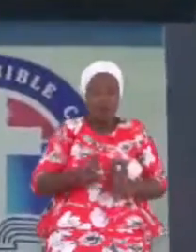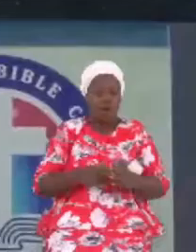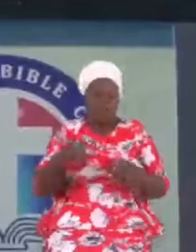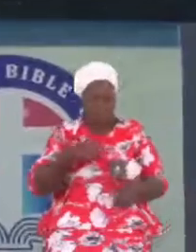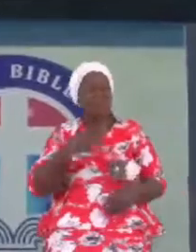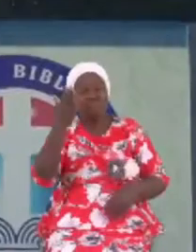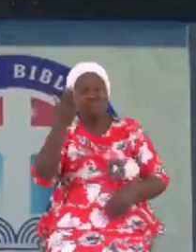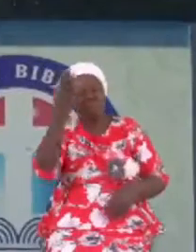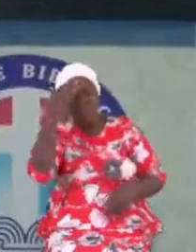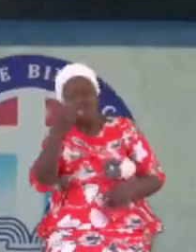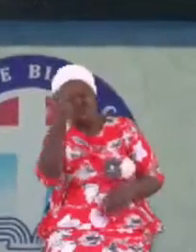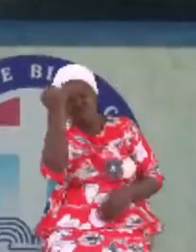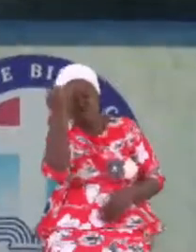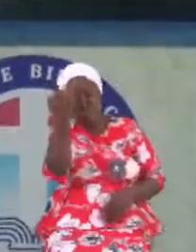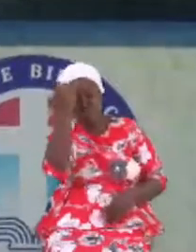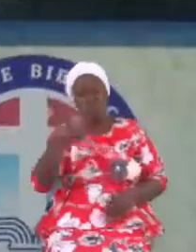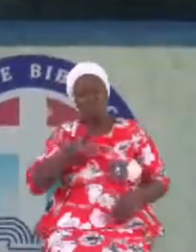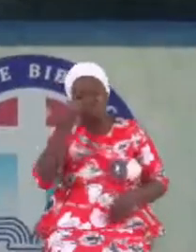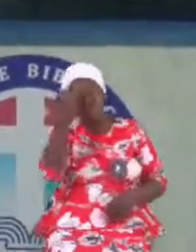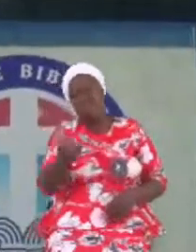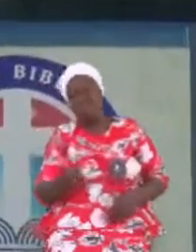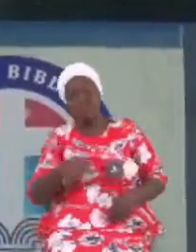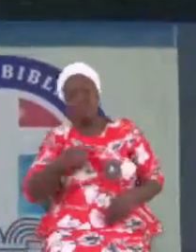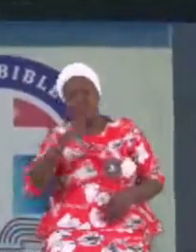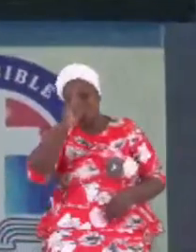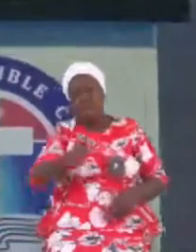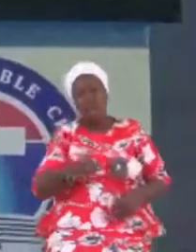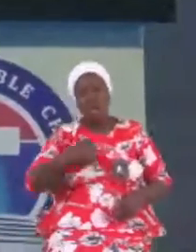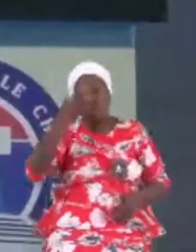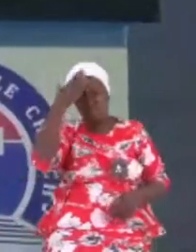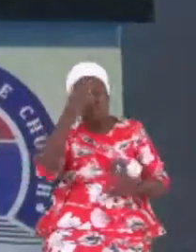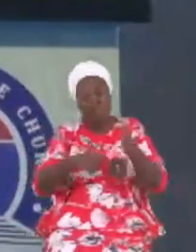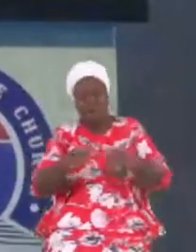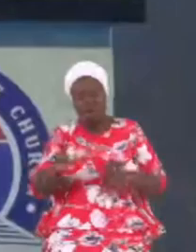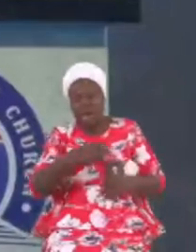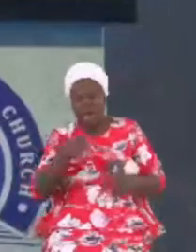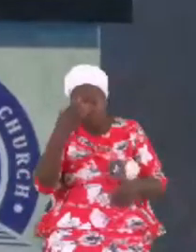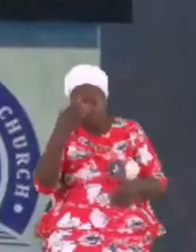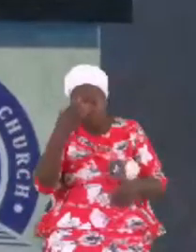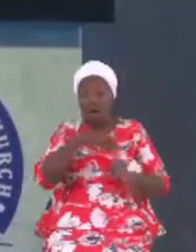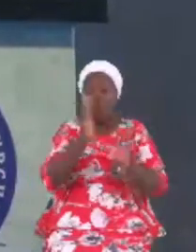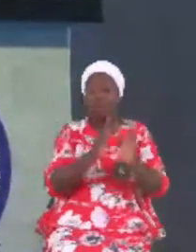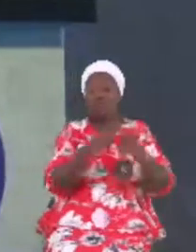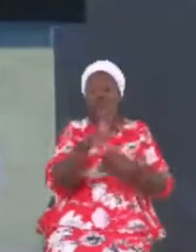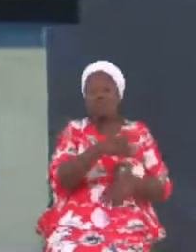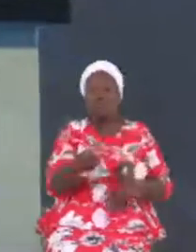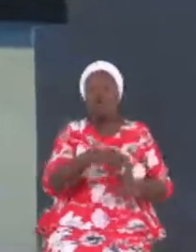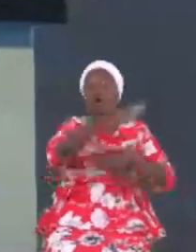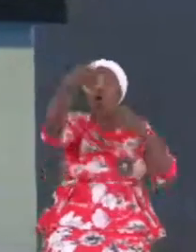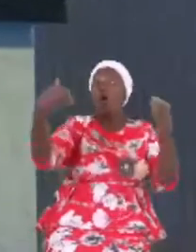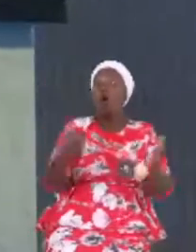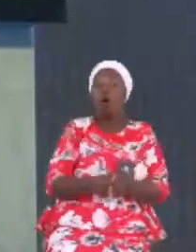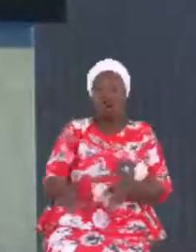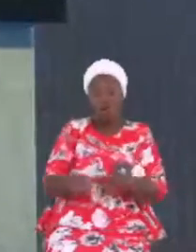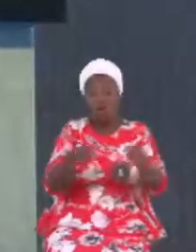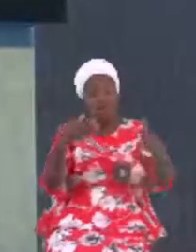Oh, ils ont la pensée large. Selon eux, ils connaissent tout chemin mène à